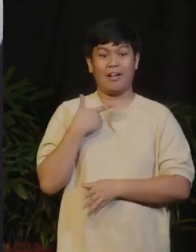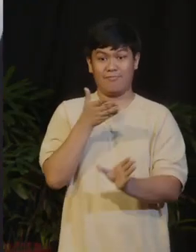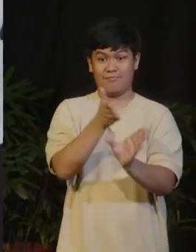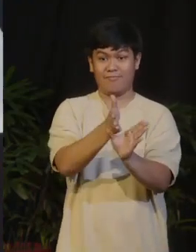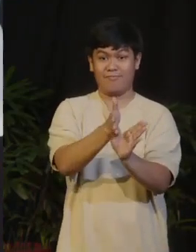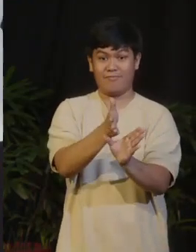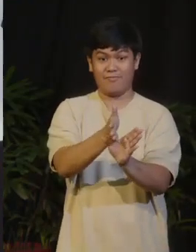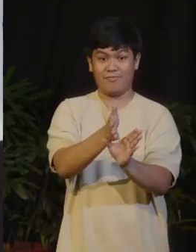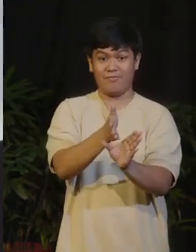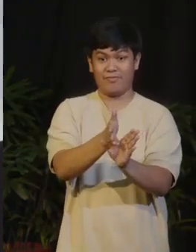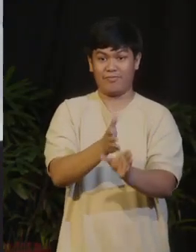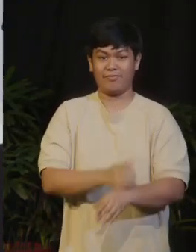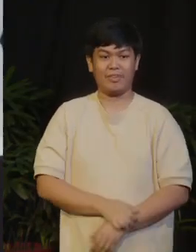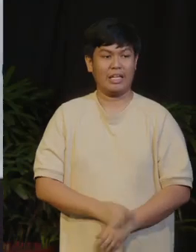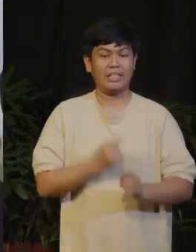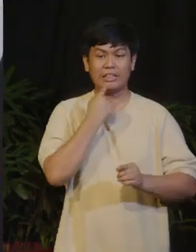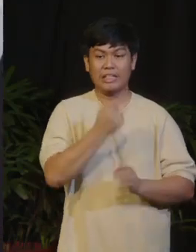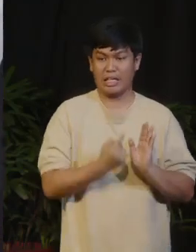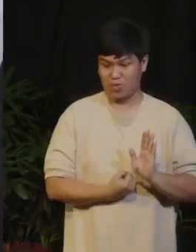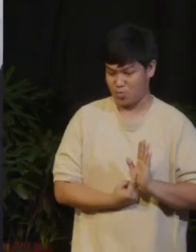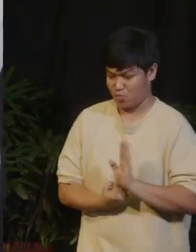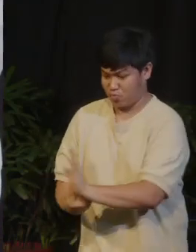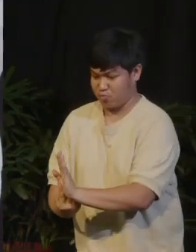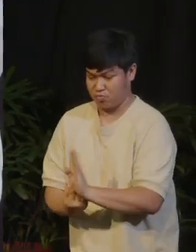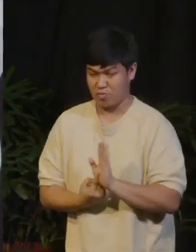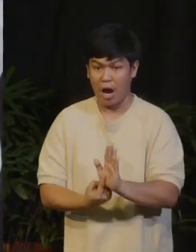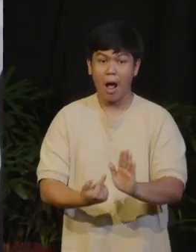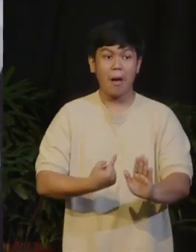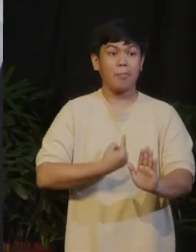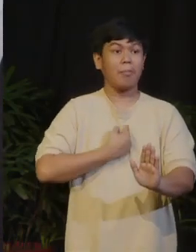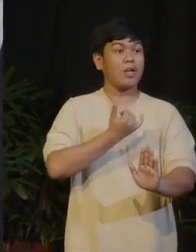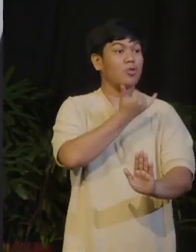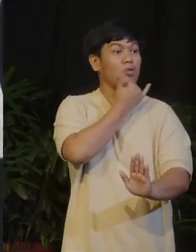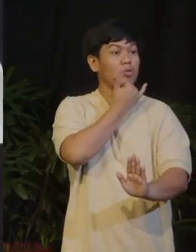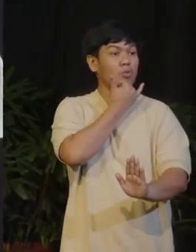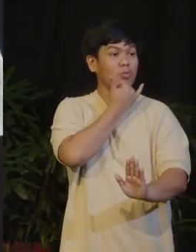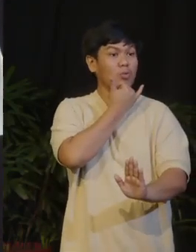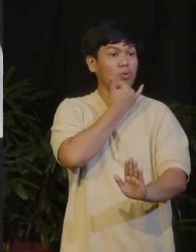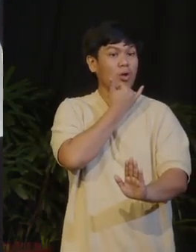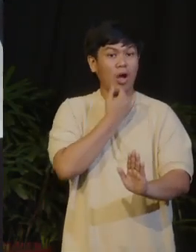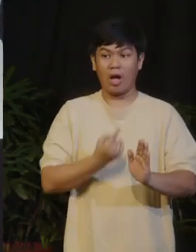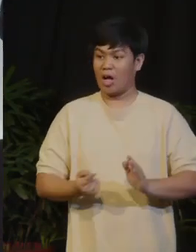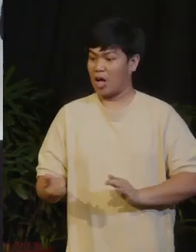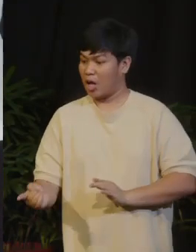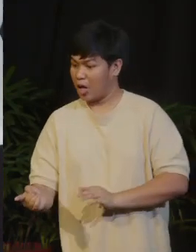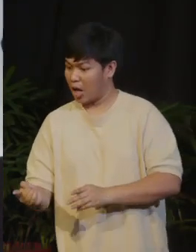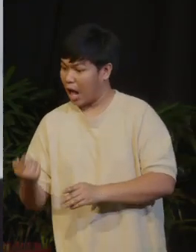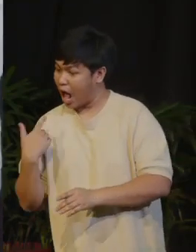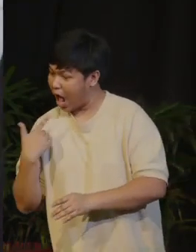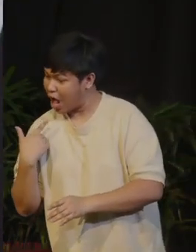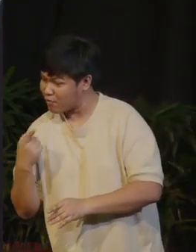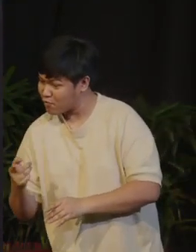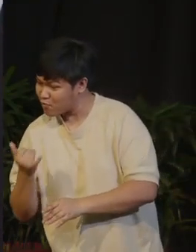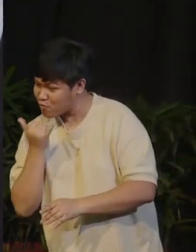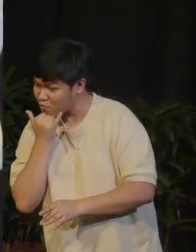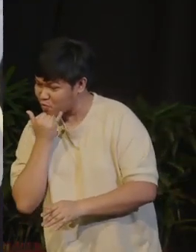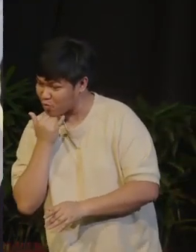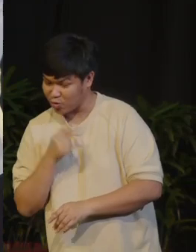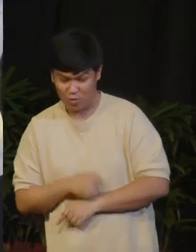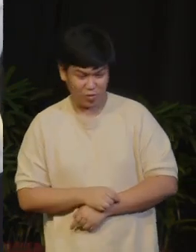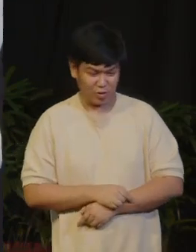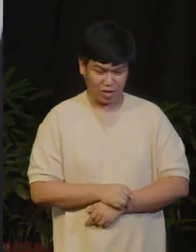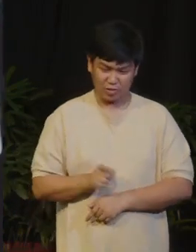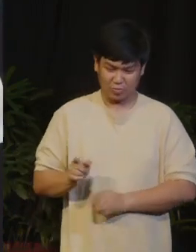dyan, projection. Yung aking pagkakamali, makikita ko sa iba. Yung aking